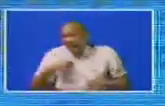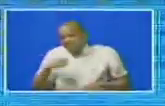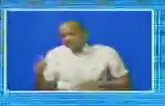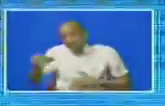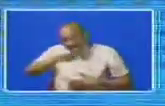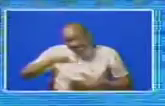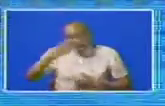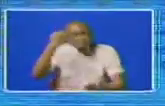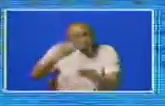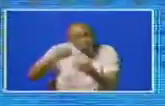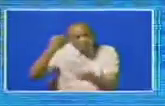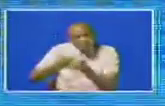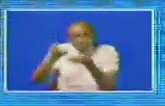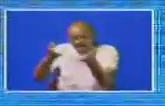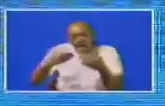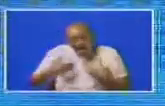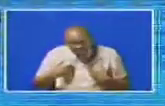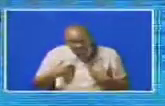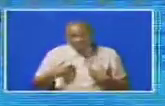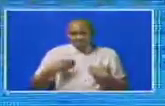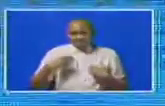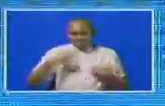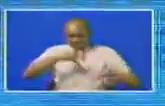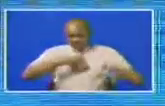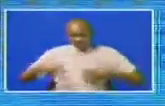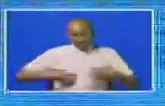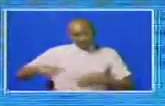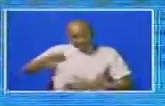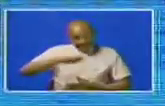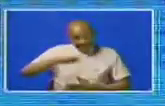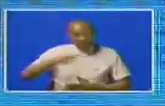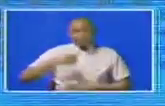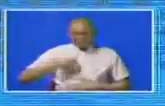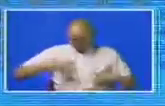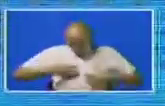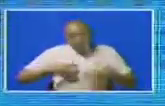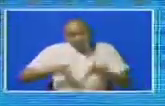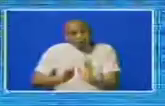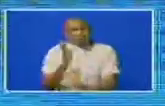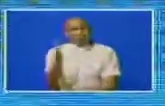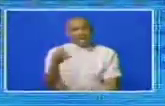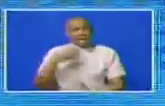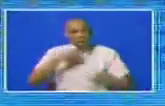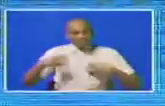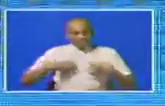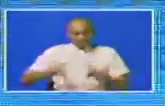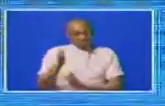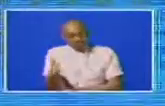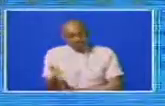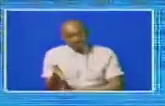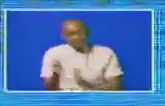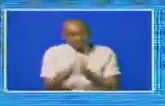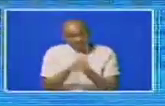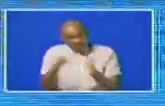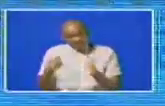za miamba au gorges kama ile ya leopard gorge ambapo chui huzaana, ile ya enchirtit